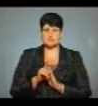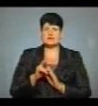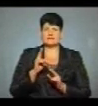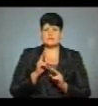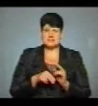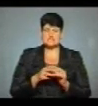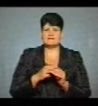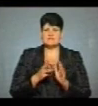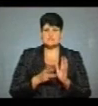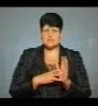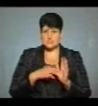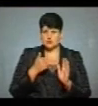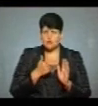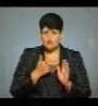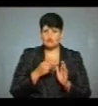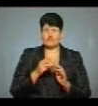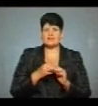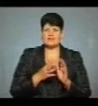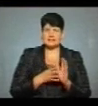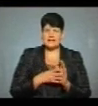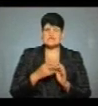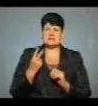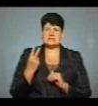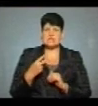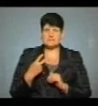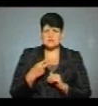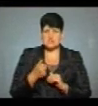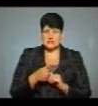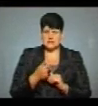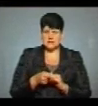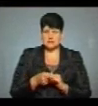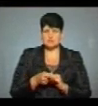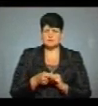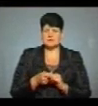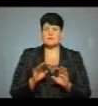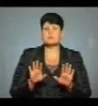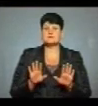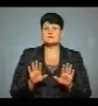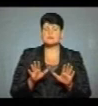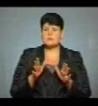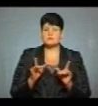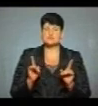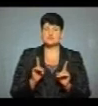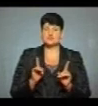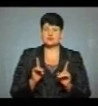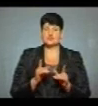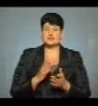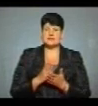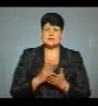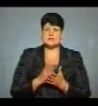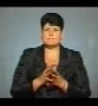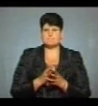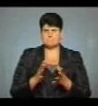завершення 2018 року, на 2019 рік і на 2020. Так сталося, що є